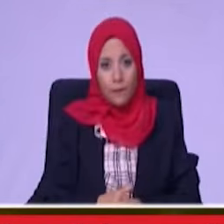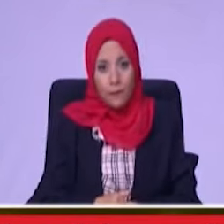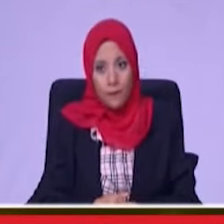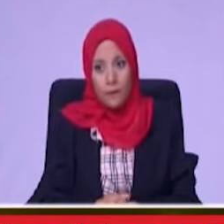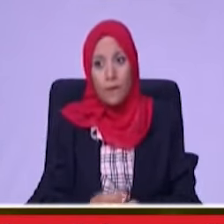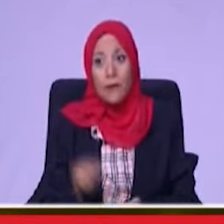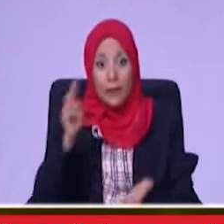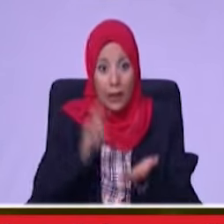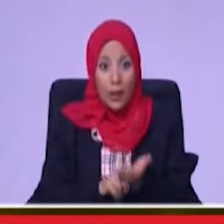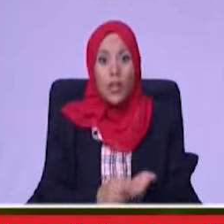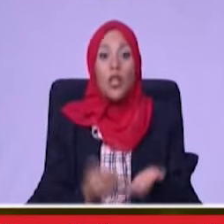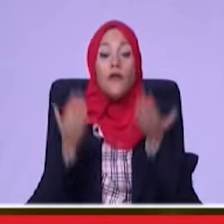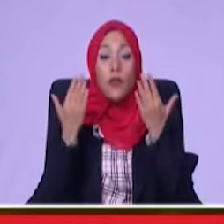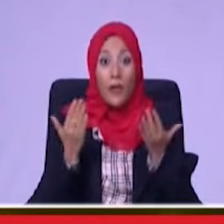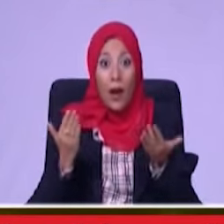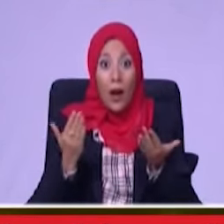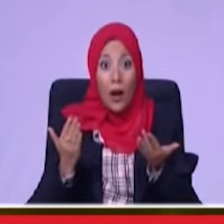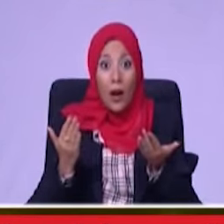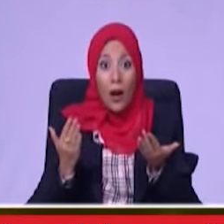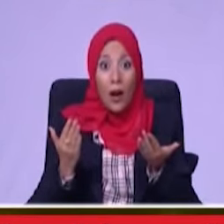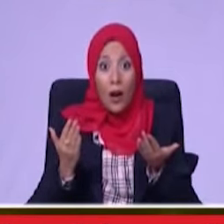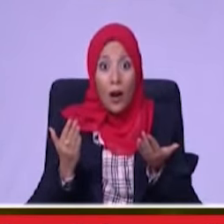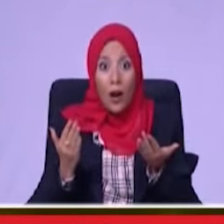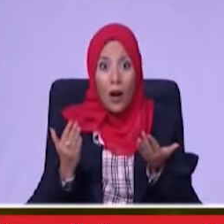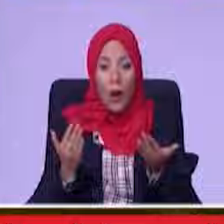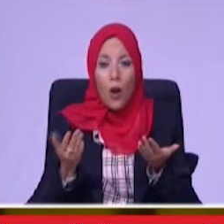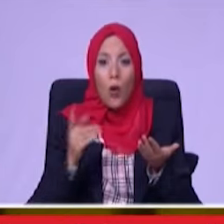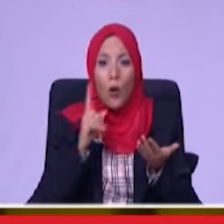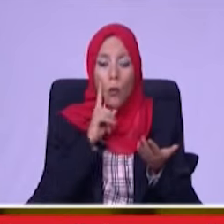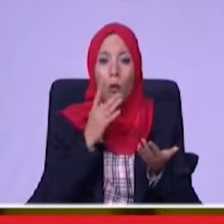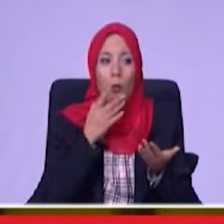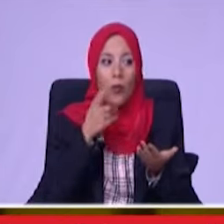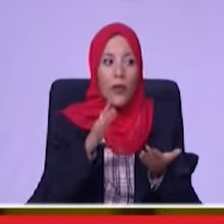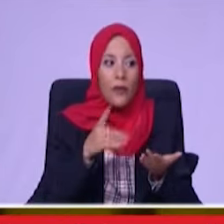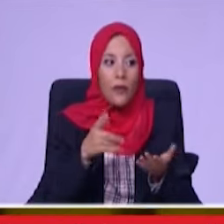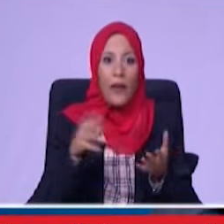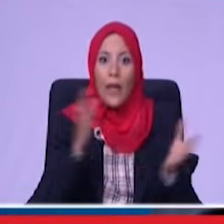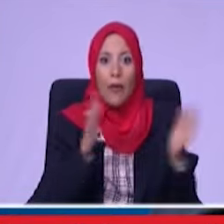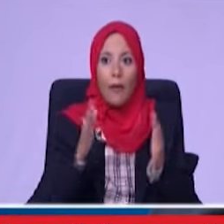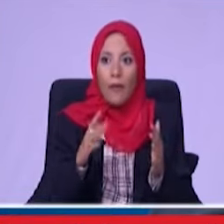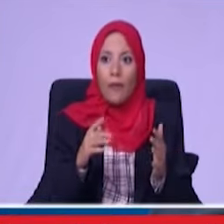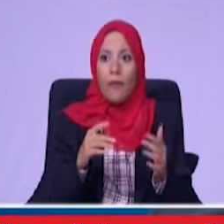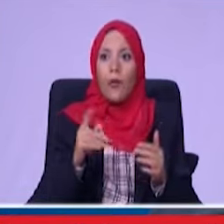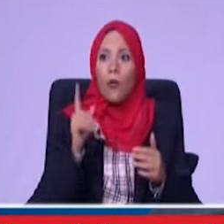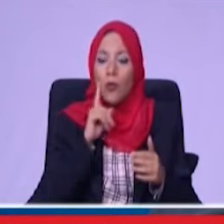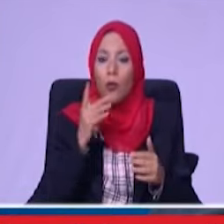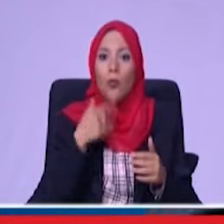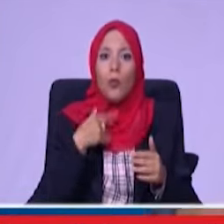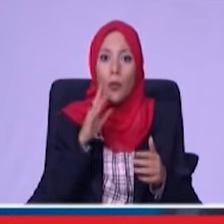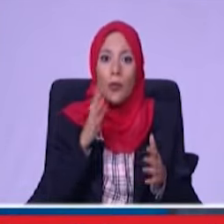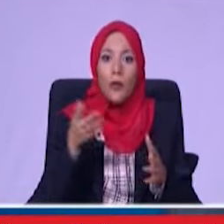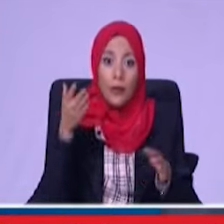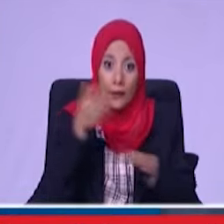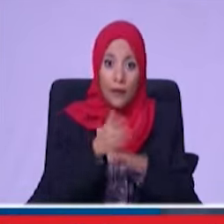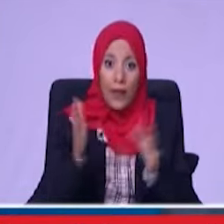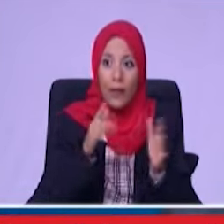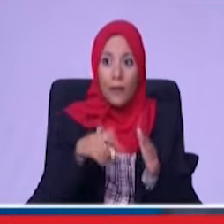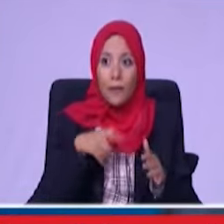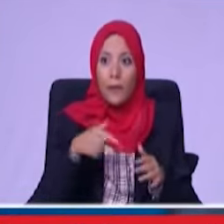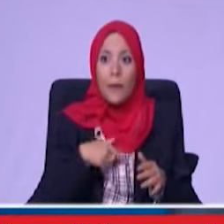وفي شفاعه كمان حضرتك امر بيك الى الجنه وانا امر بي الى الجنه واحنا واقفين